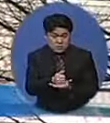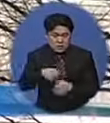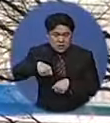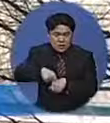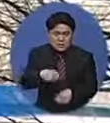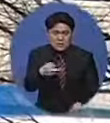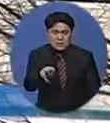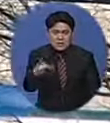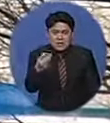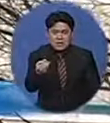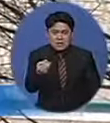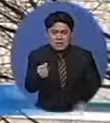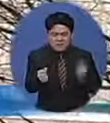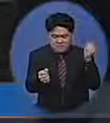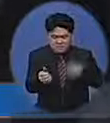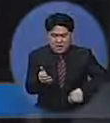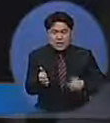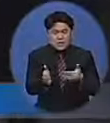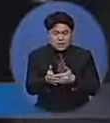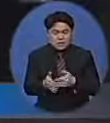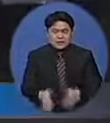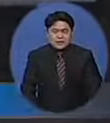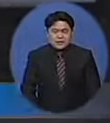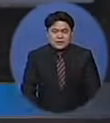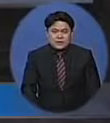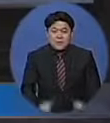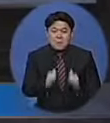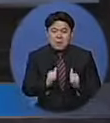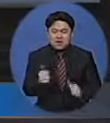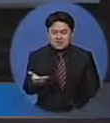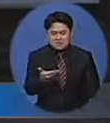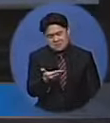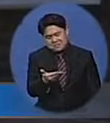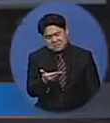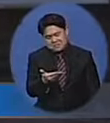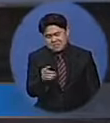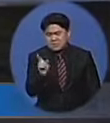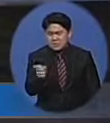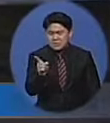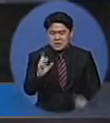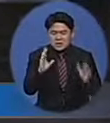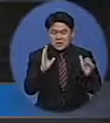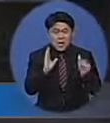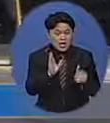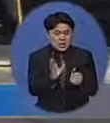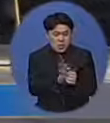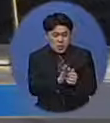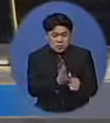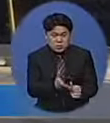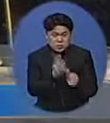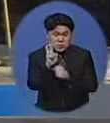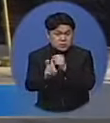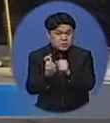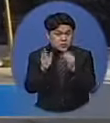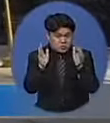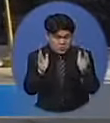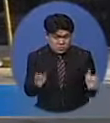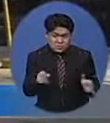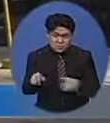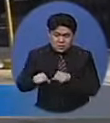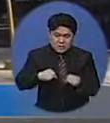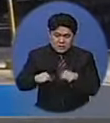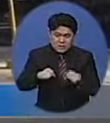벌금 300만 원에 약식 기소됐습니다. 법원은 박 씨가 유아보육에 20년 가까이 종사해 자신의